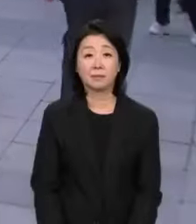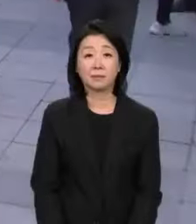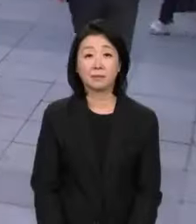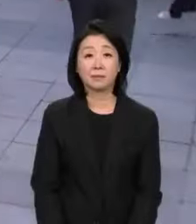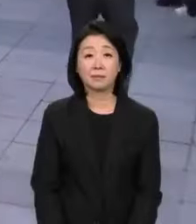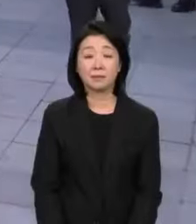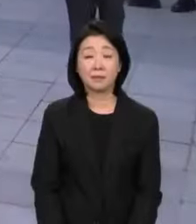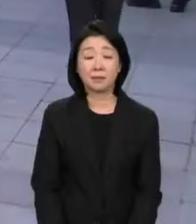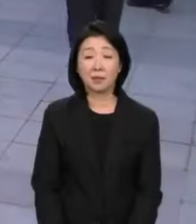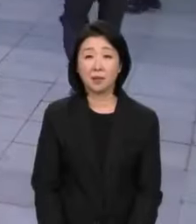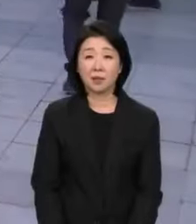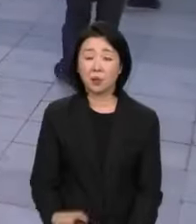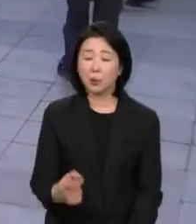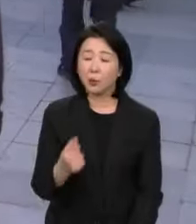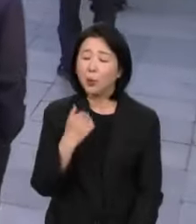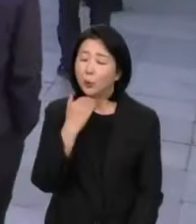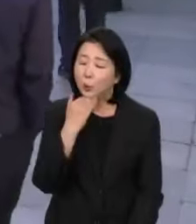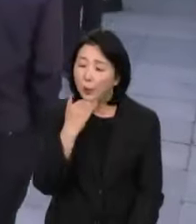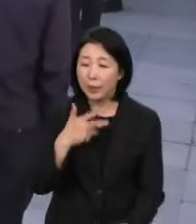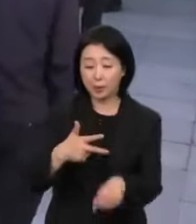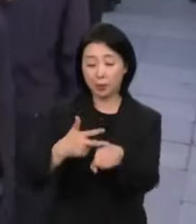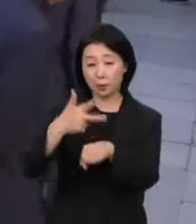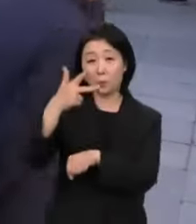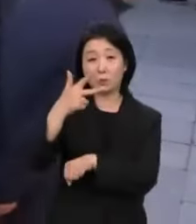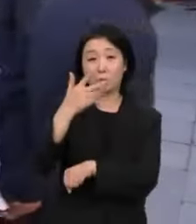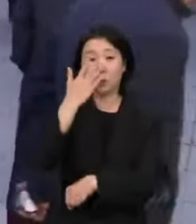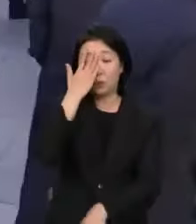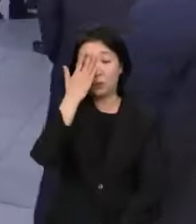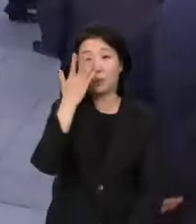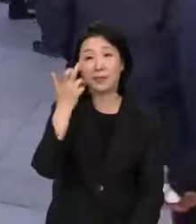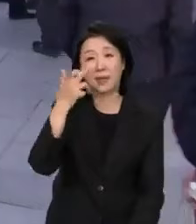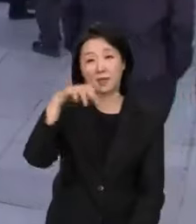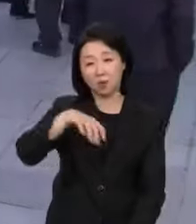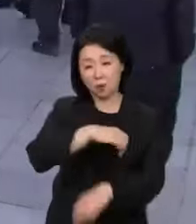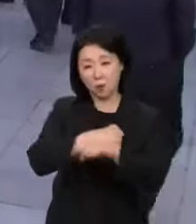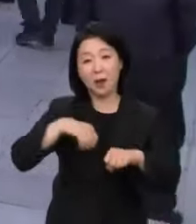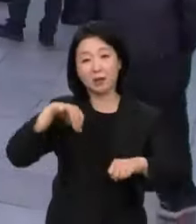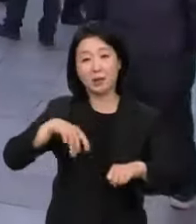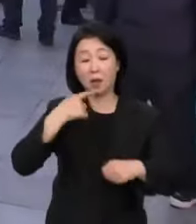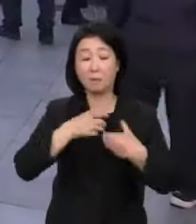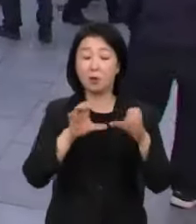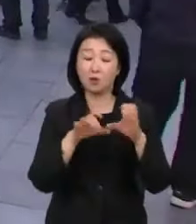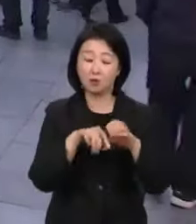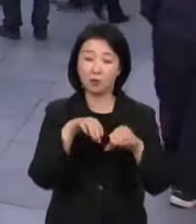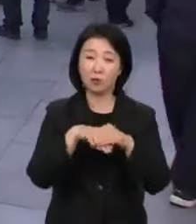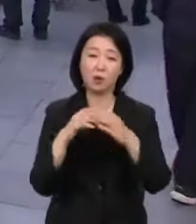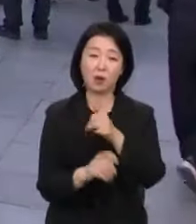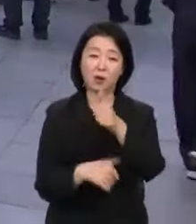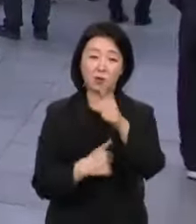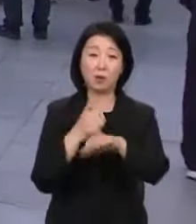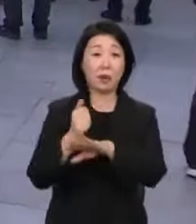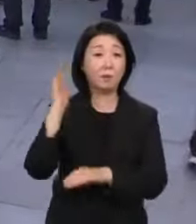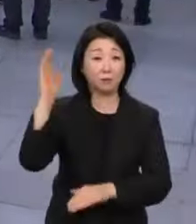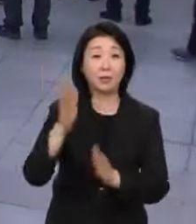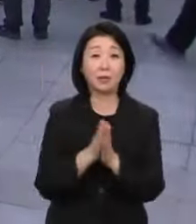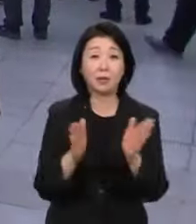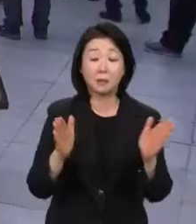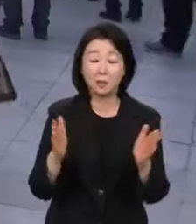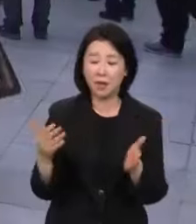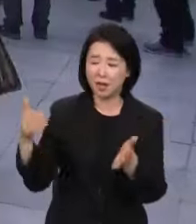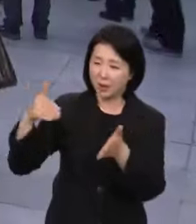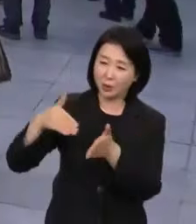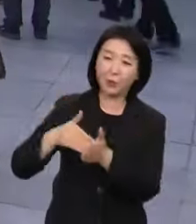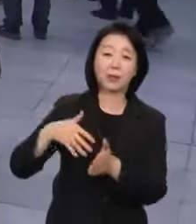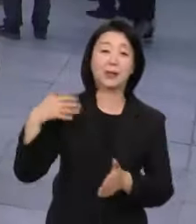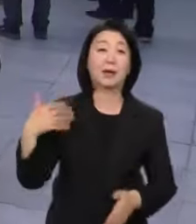네, 잠시 뒤 7시부터 이곳 용산역 광장에서 민주당 선대위 차원의 마지막 유세가 시작됩니다. 이재명 대표는 아직